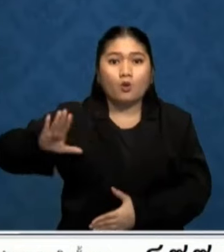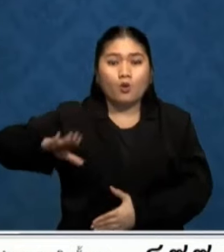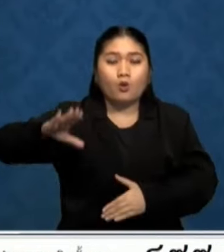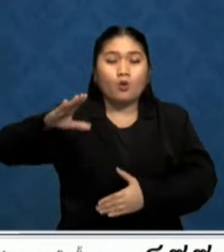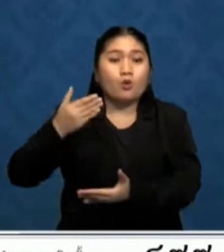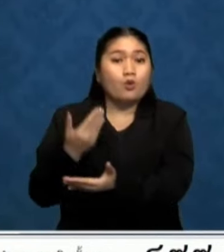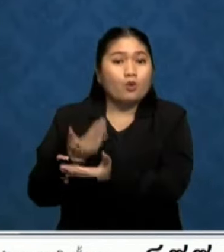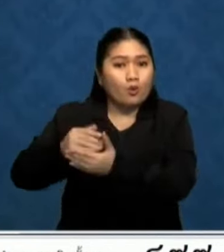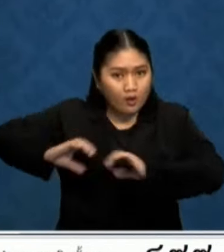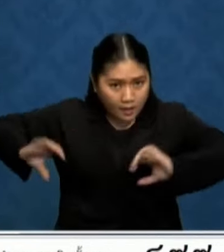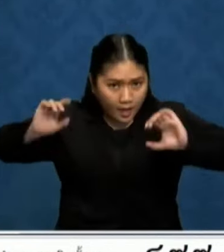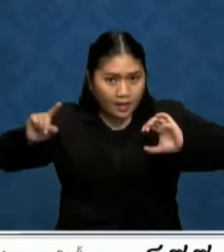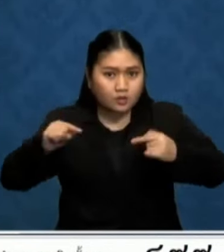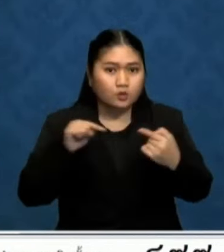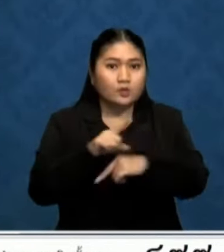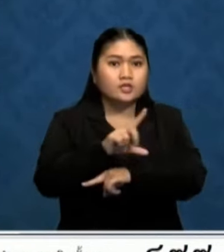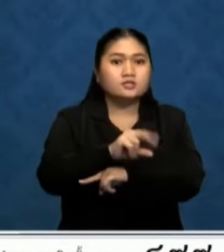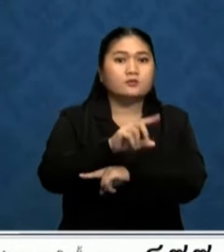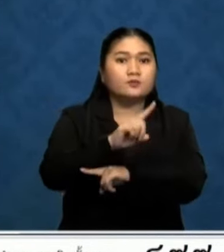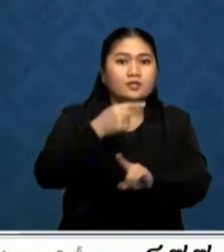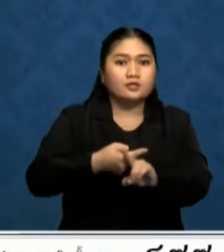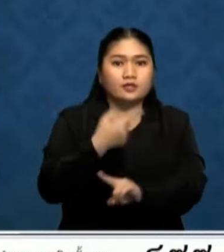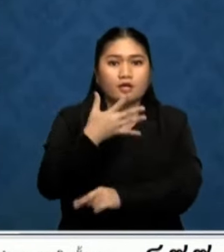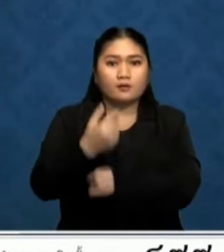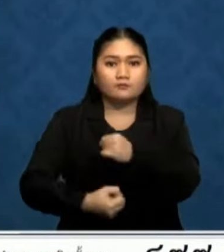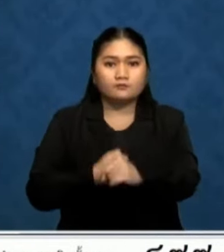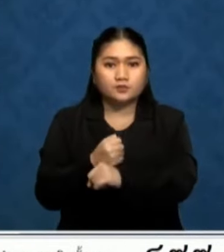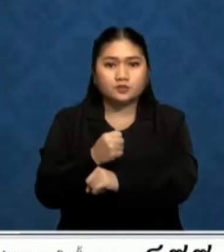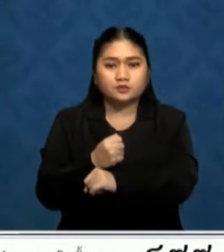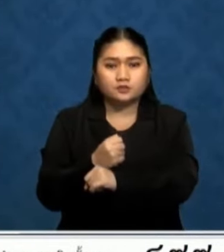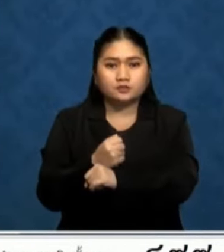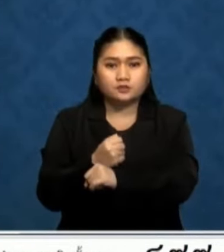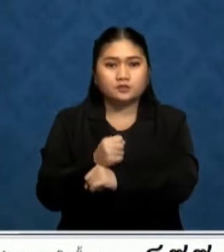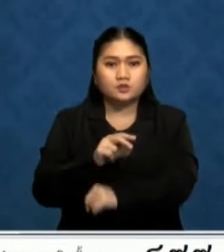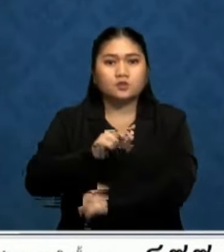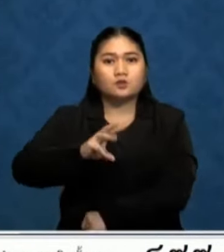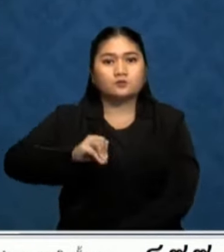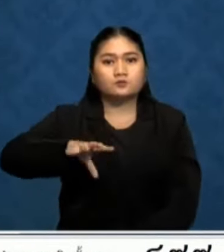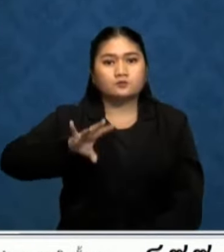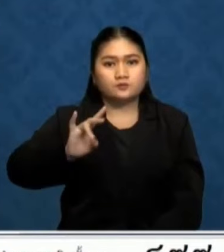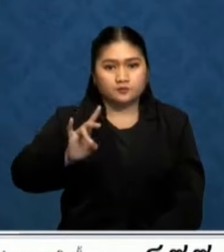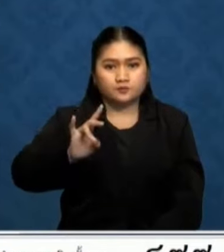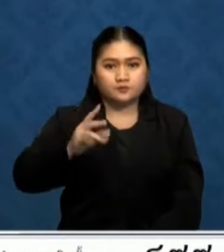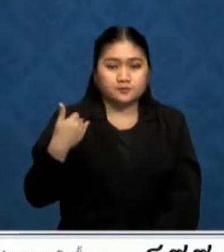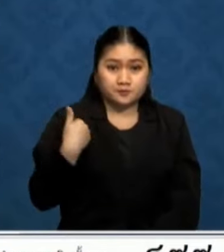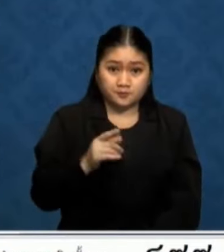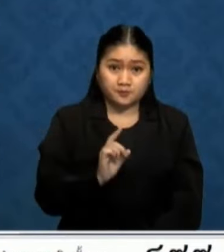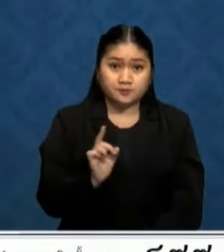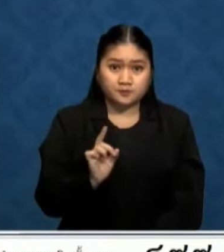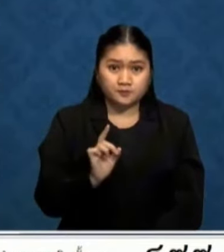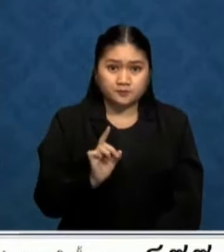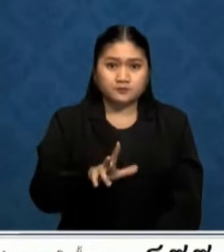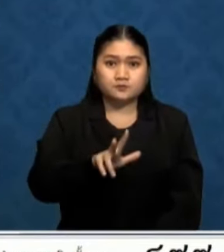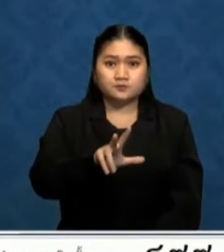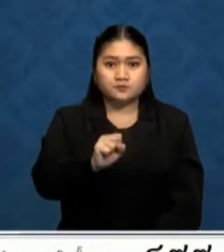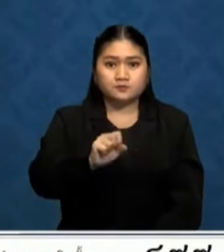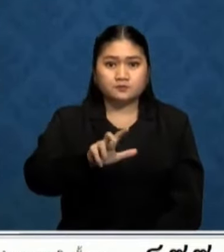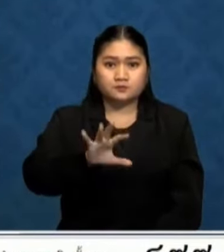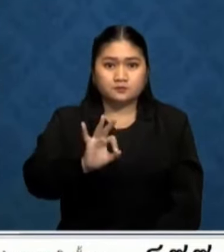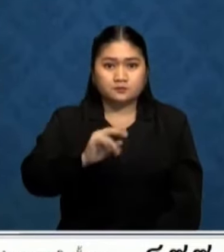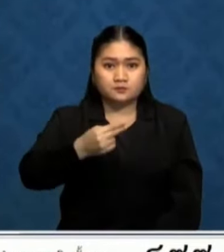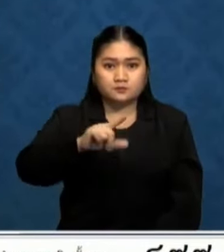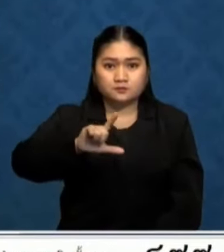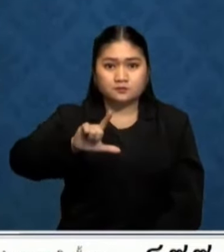หน้าวัที่ 31 พฤษภาคม 2,567มีจำนวน 394,